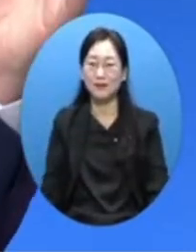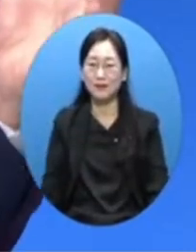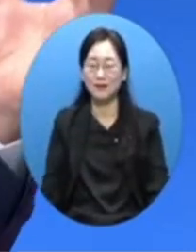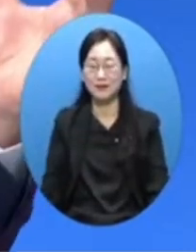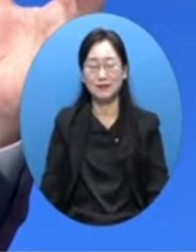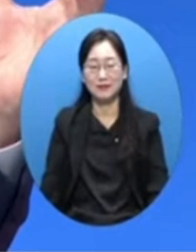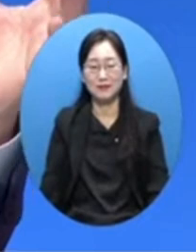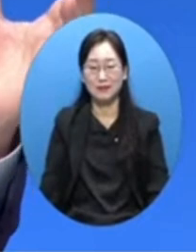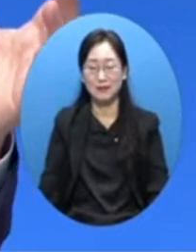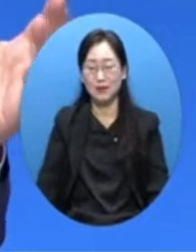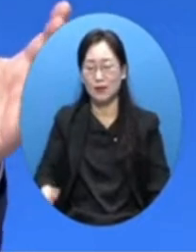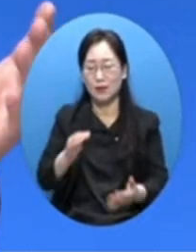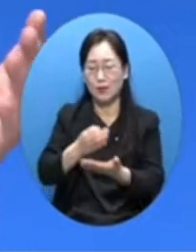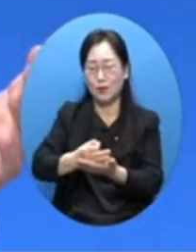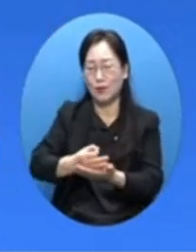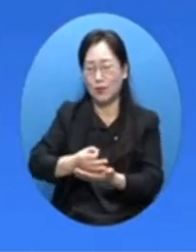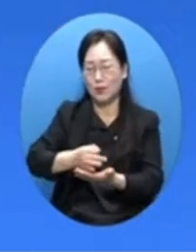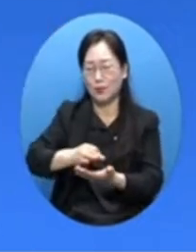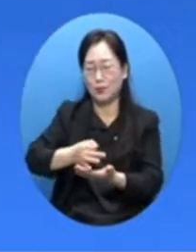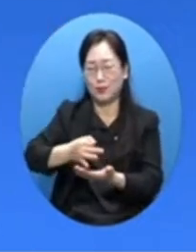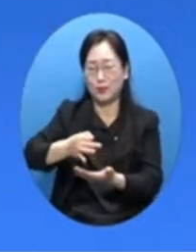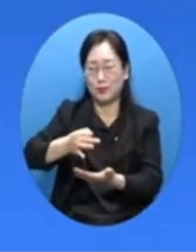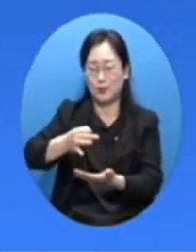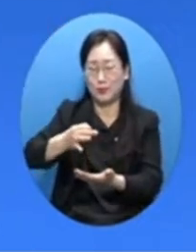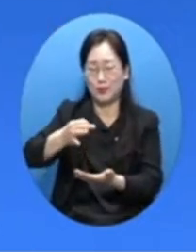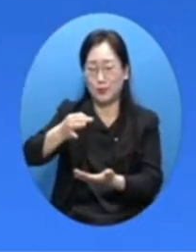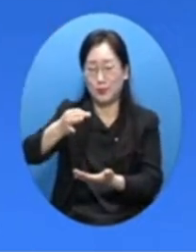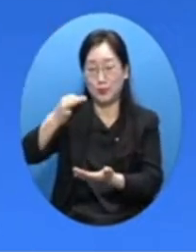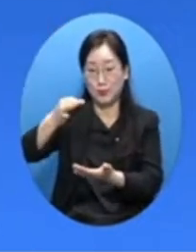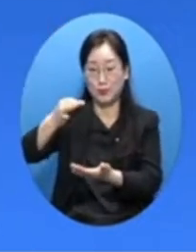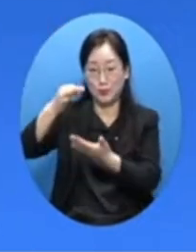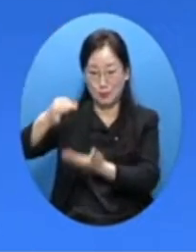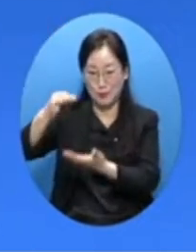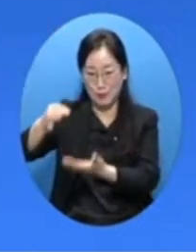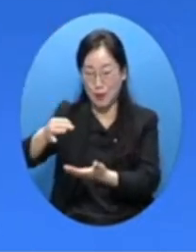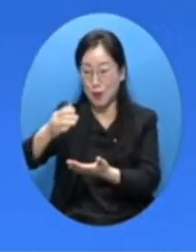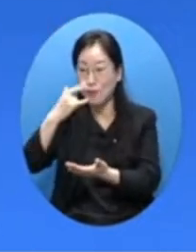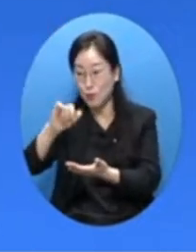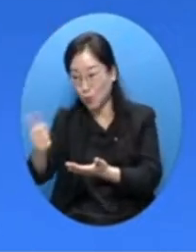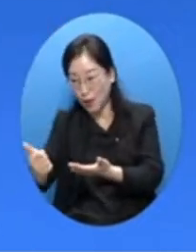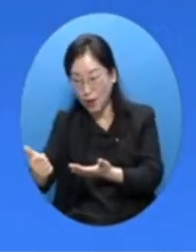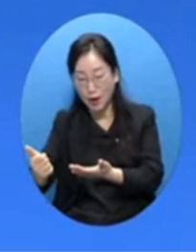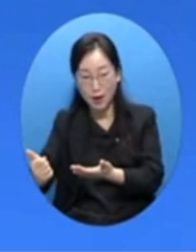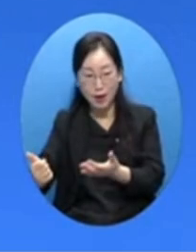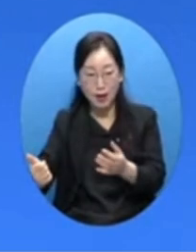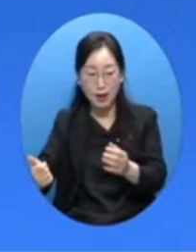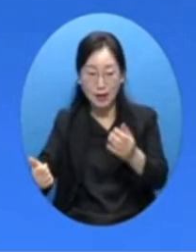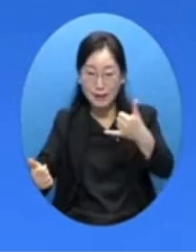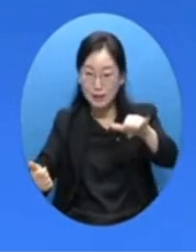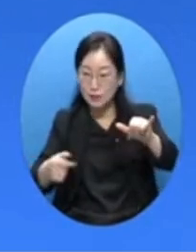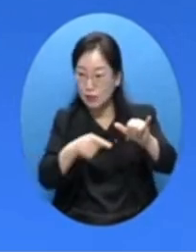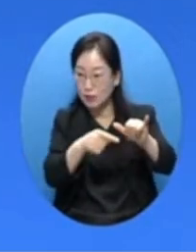아주 돈을 많이 가진 부모님이 세상 떠나고 났을 때 대부분 자녀들이